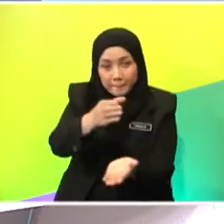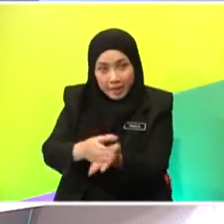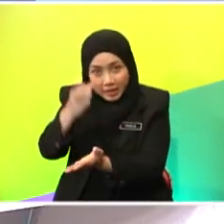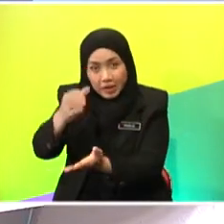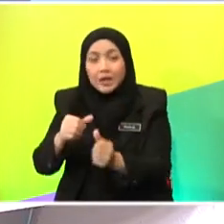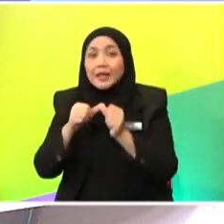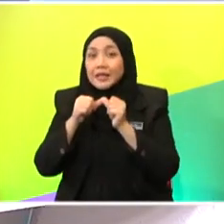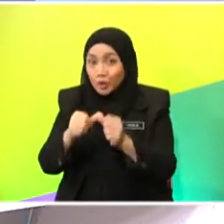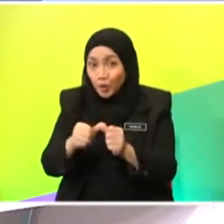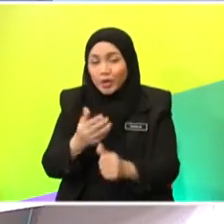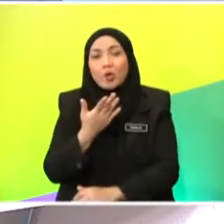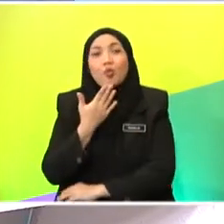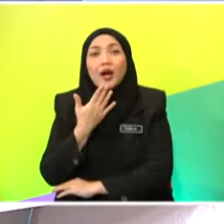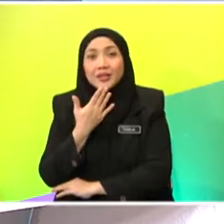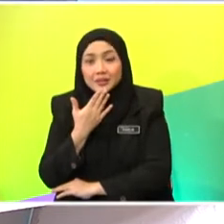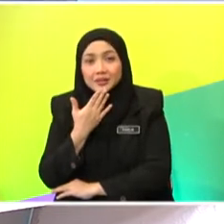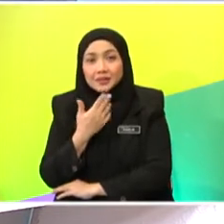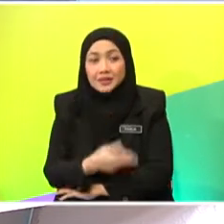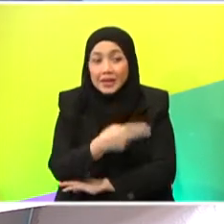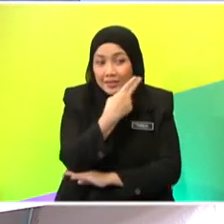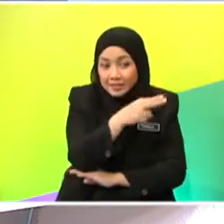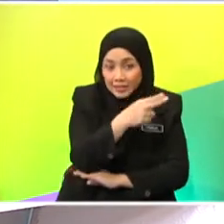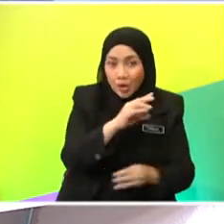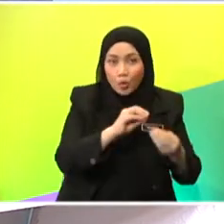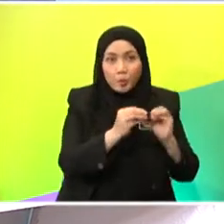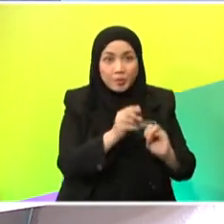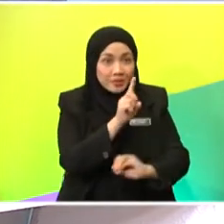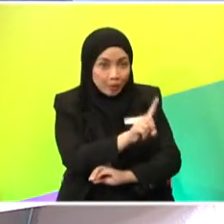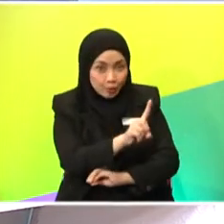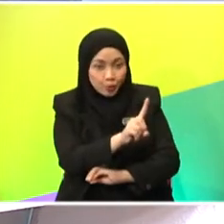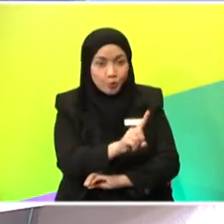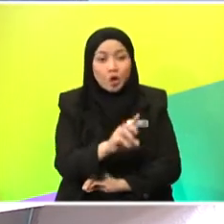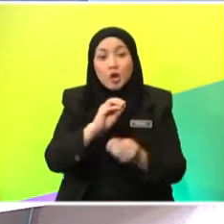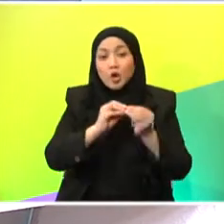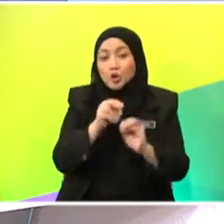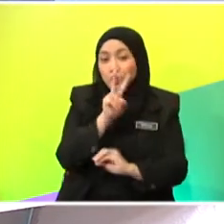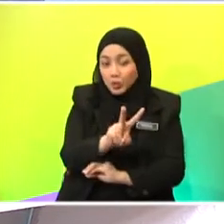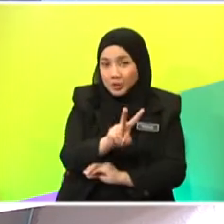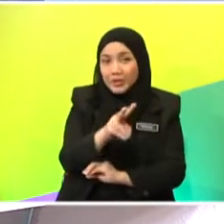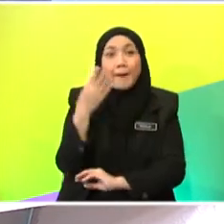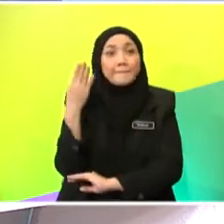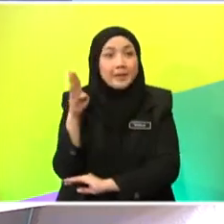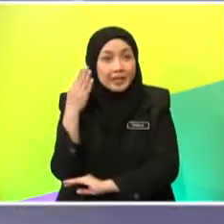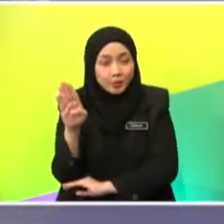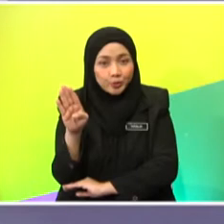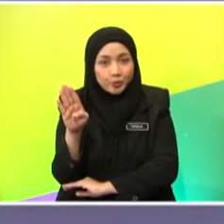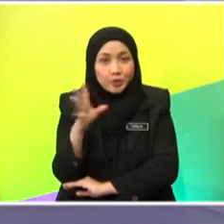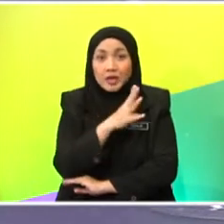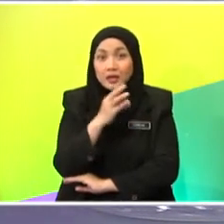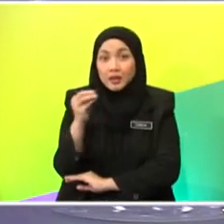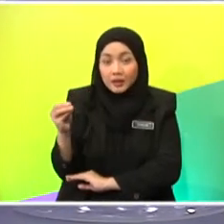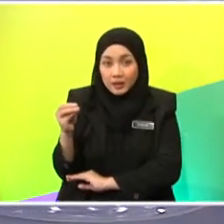ulang lagi sekali wanita hijau balang pertama warna biru balang kedua dan